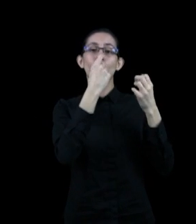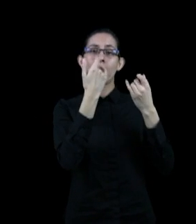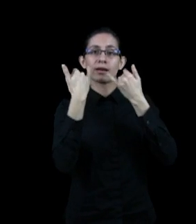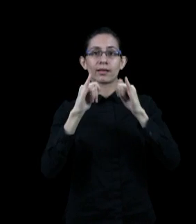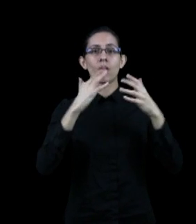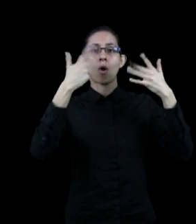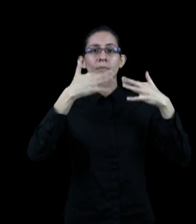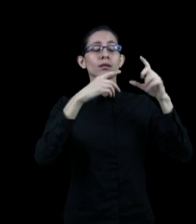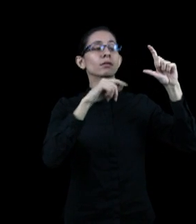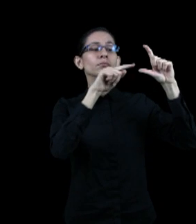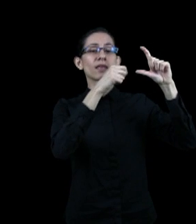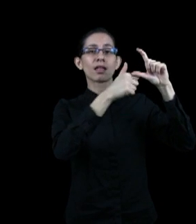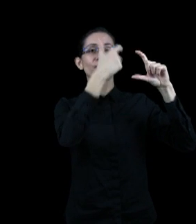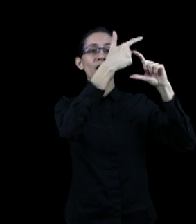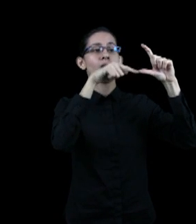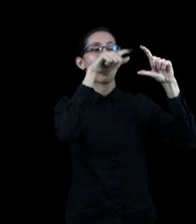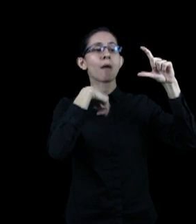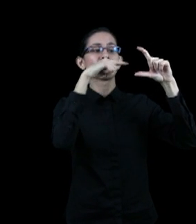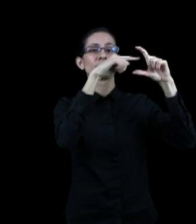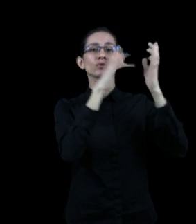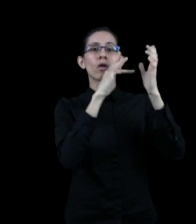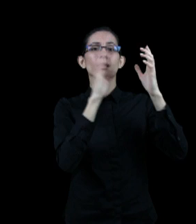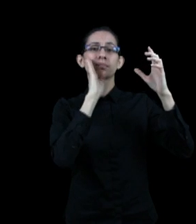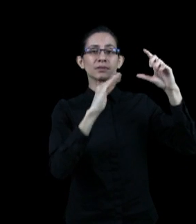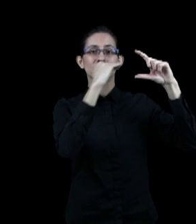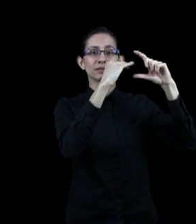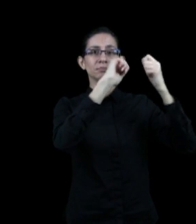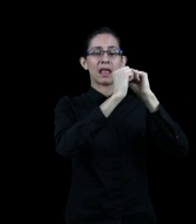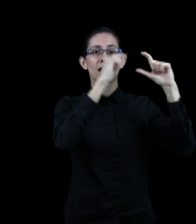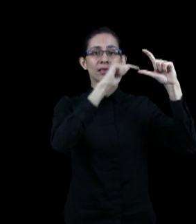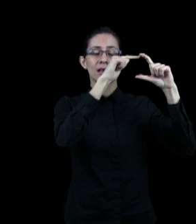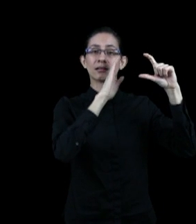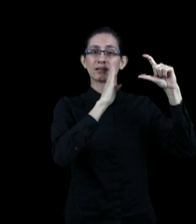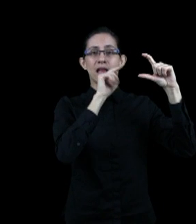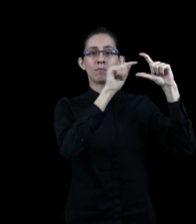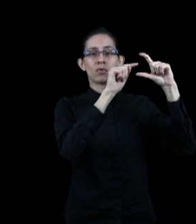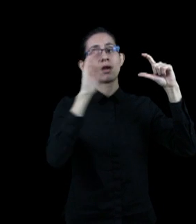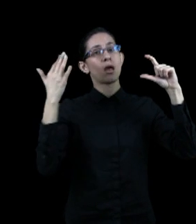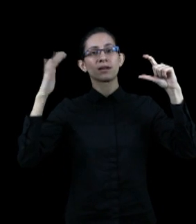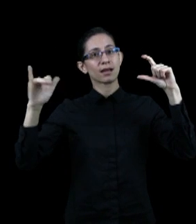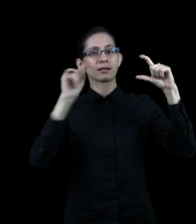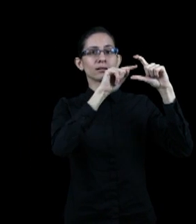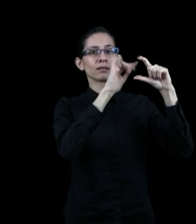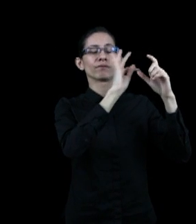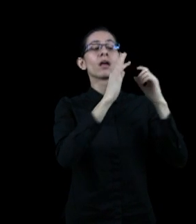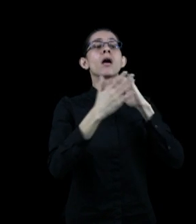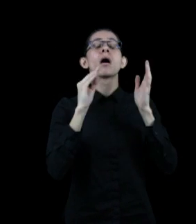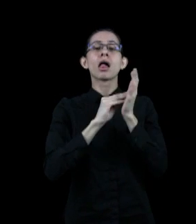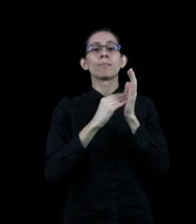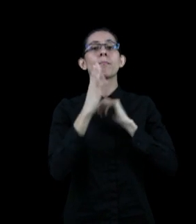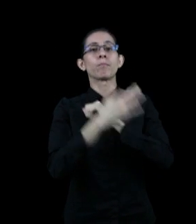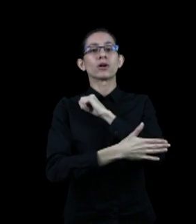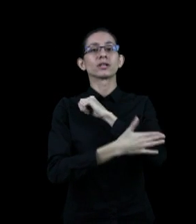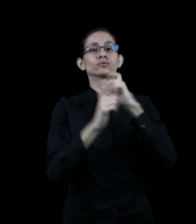procentową między 1 a 2 i między 2 a 1. Obliczając elastyczność, zawsze bierzemy za podstawę